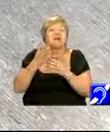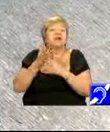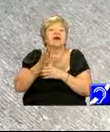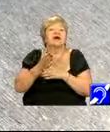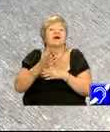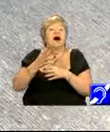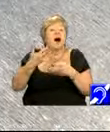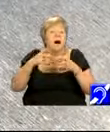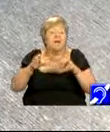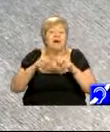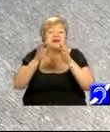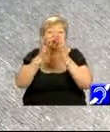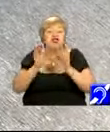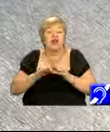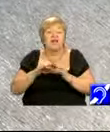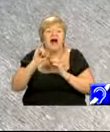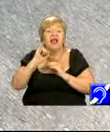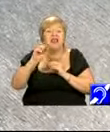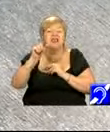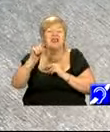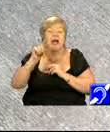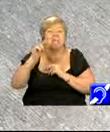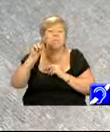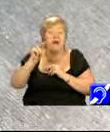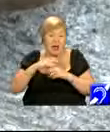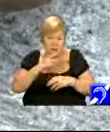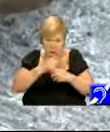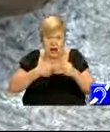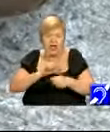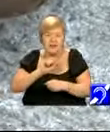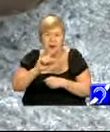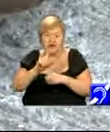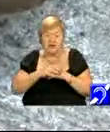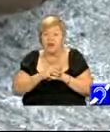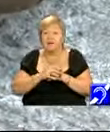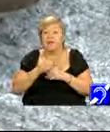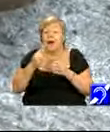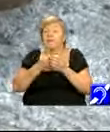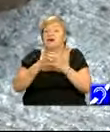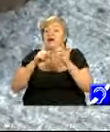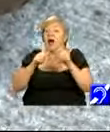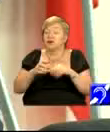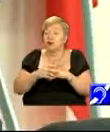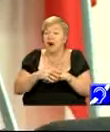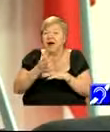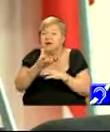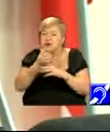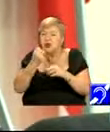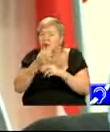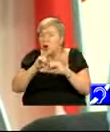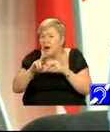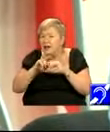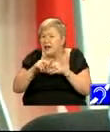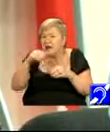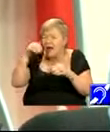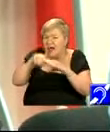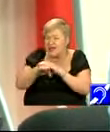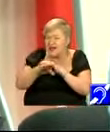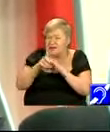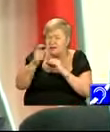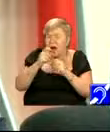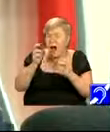la noxe. Dacă până acum le sustrăgeau pentru a le distruge și a scoate nu știu ce materiale feroase din